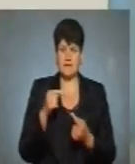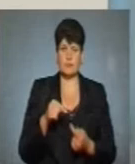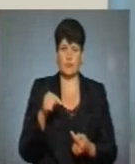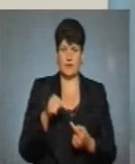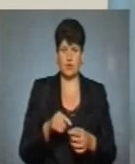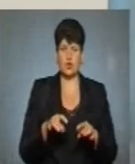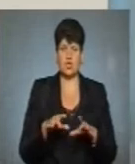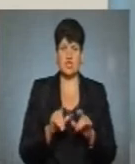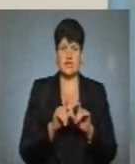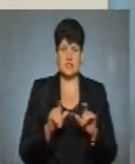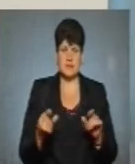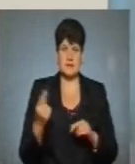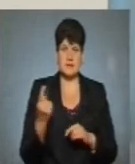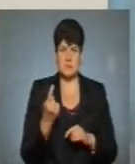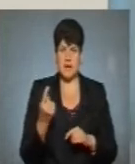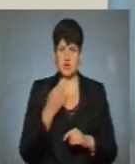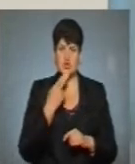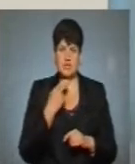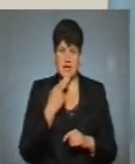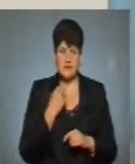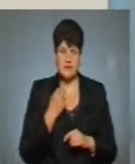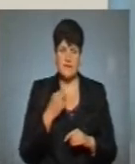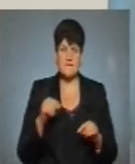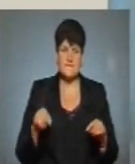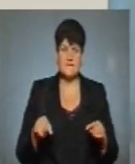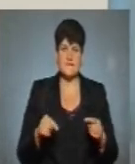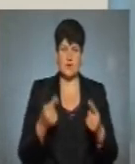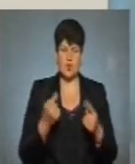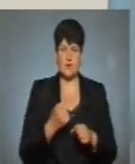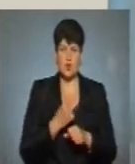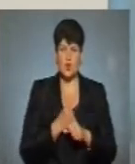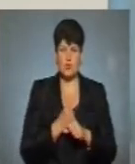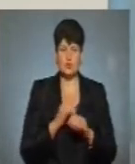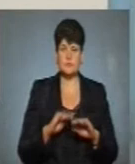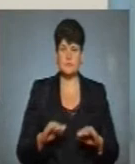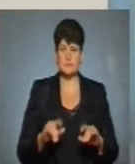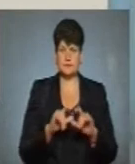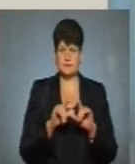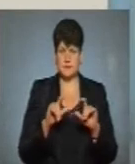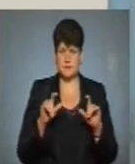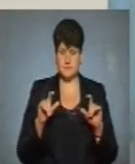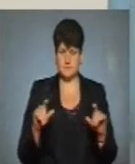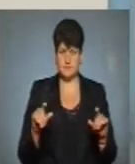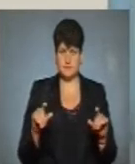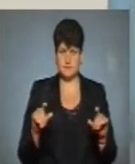рішення штабу з 1 червня відновлюємо роботу в дошкільних навчальних